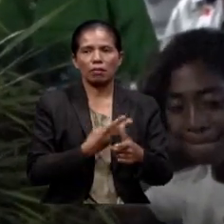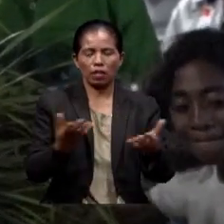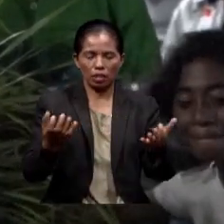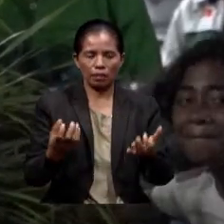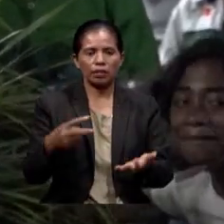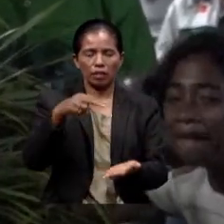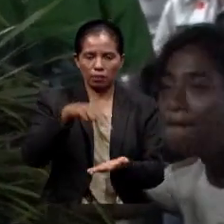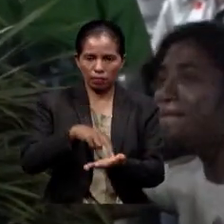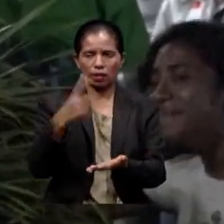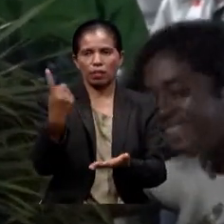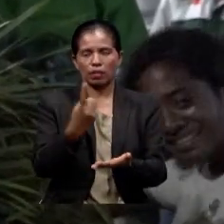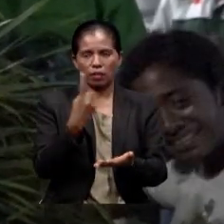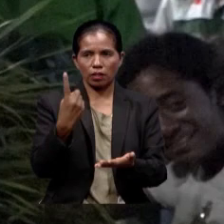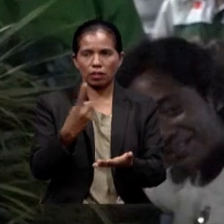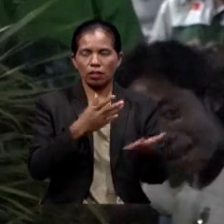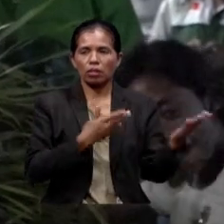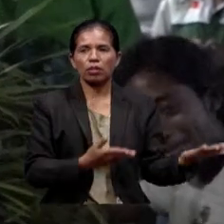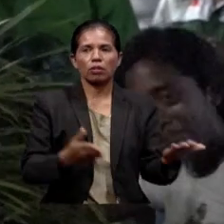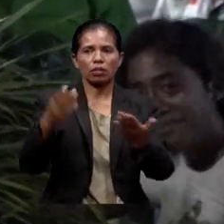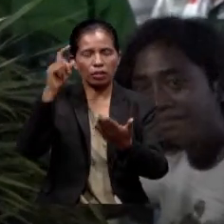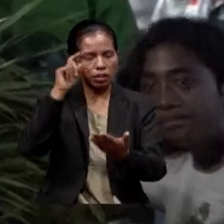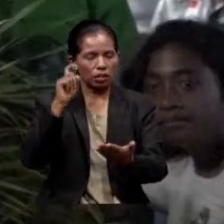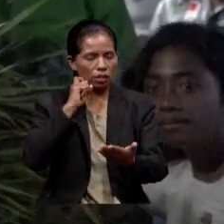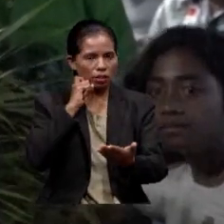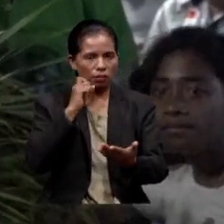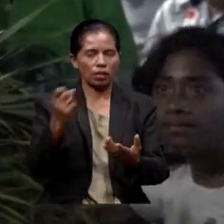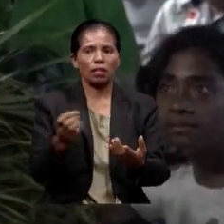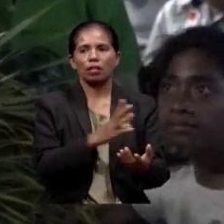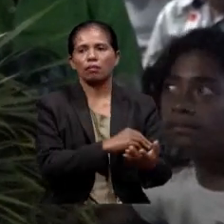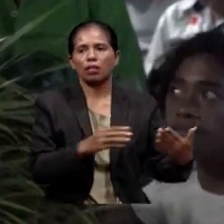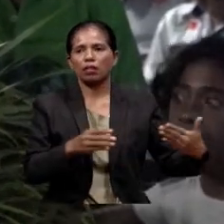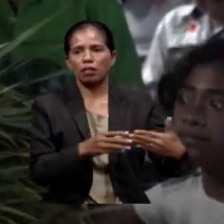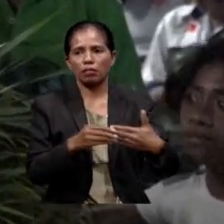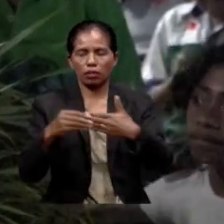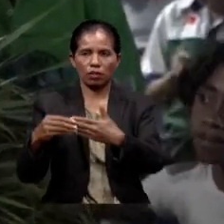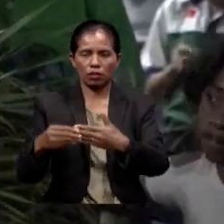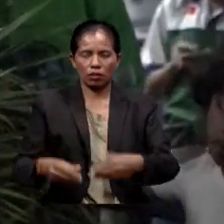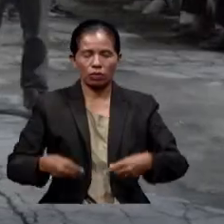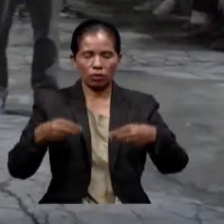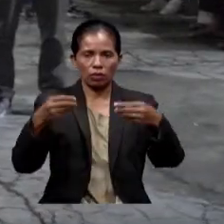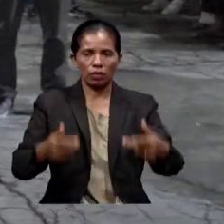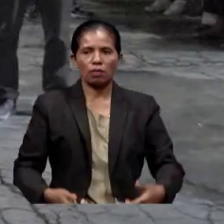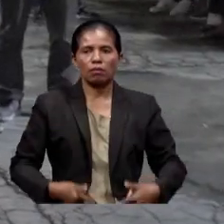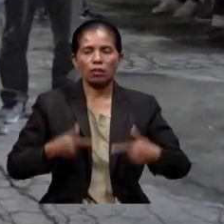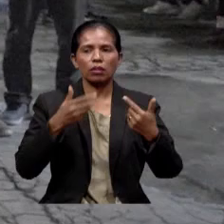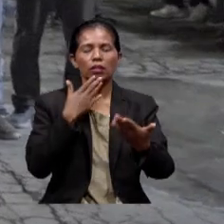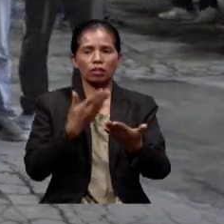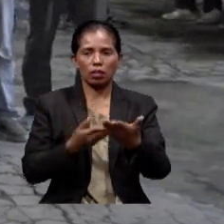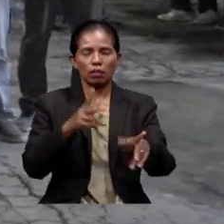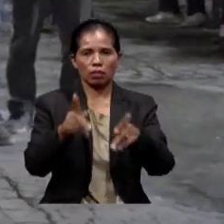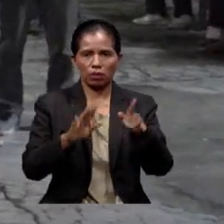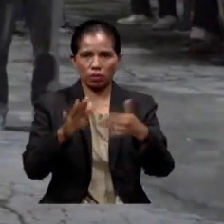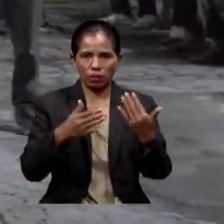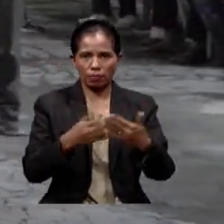se lori mau kori kau hukum kori kau neti pemuris dia kau. E a Bibang,